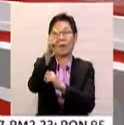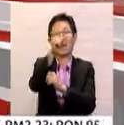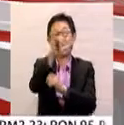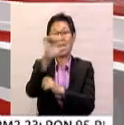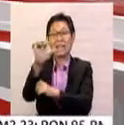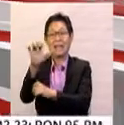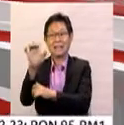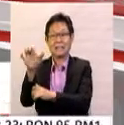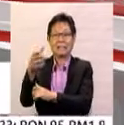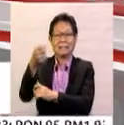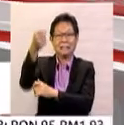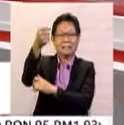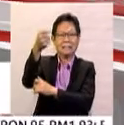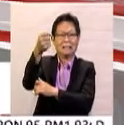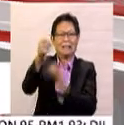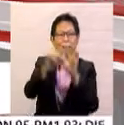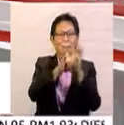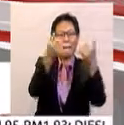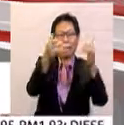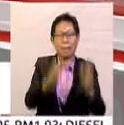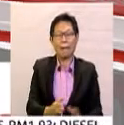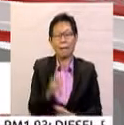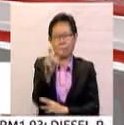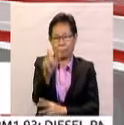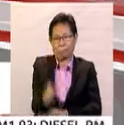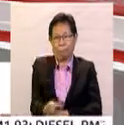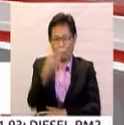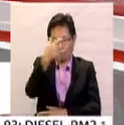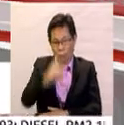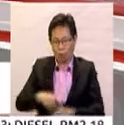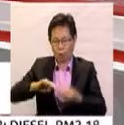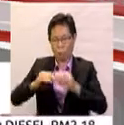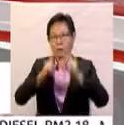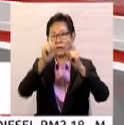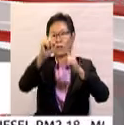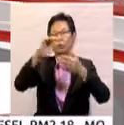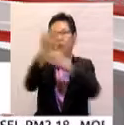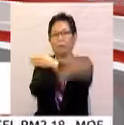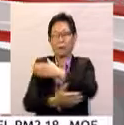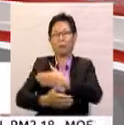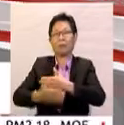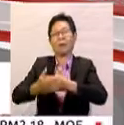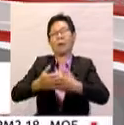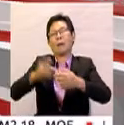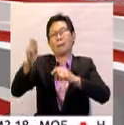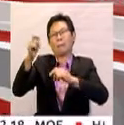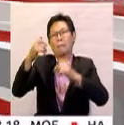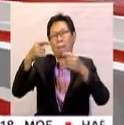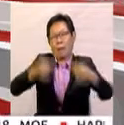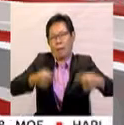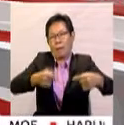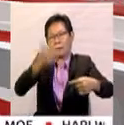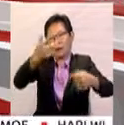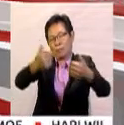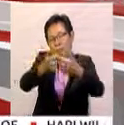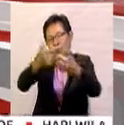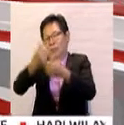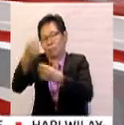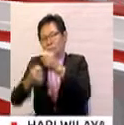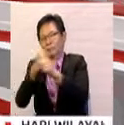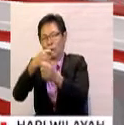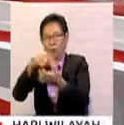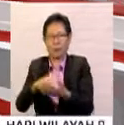Lizzy Jia kini memegang status pemain badminton perseorangan lelaki nombor satu negara meski hanya beraksi dalam tiga kejohanan tahun